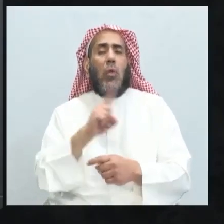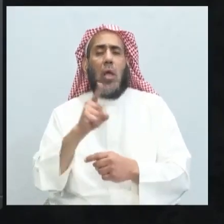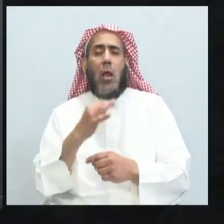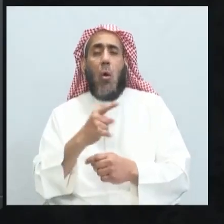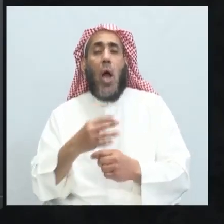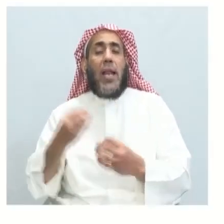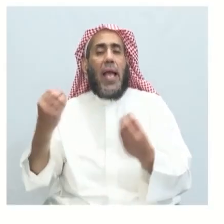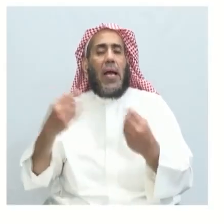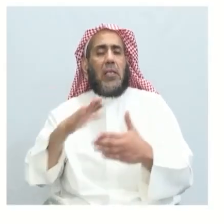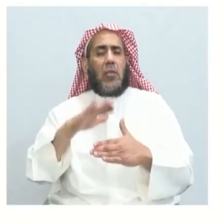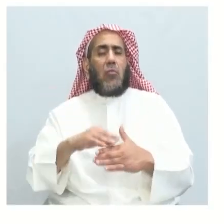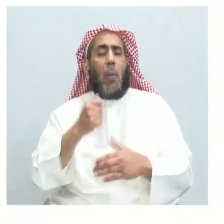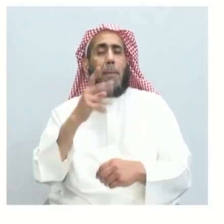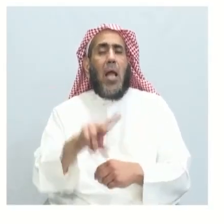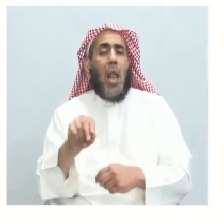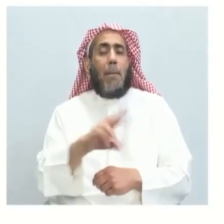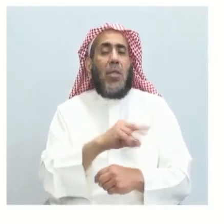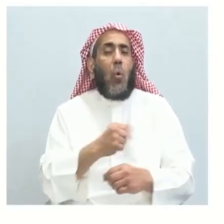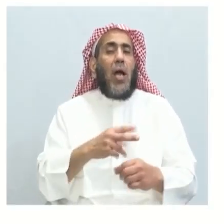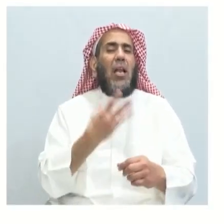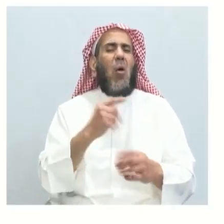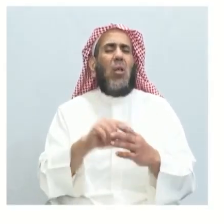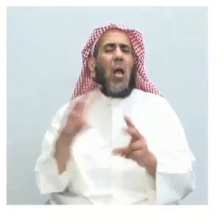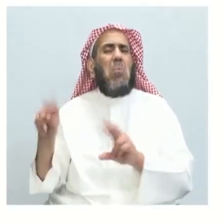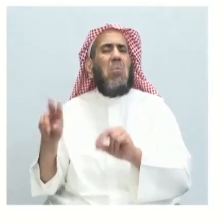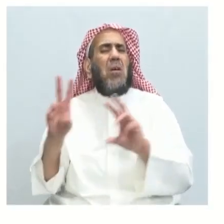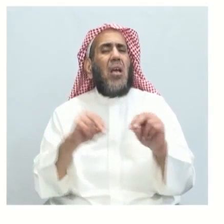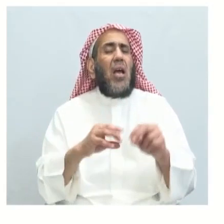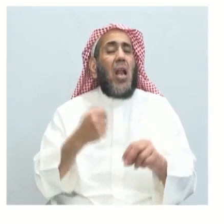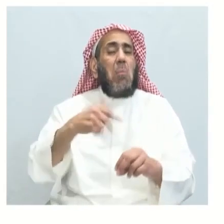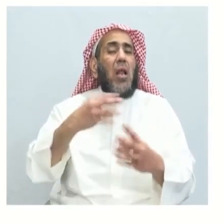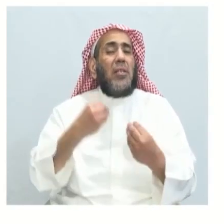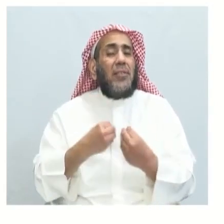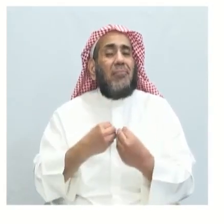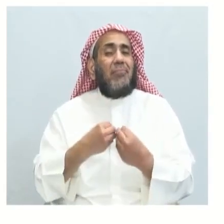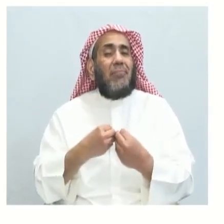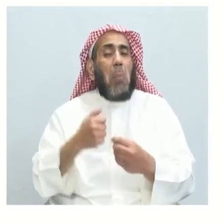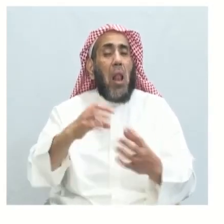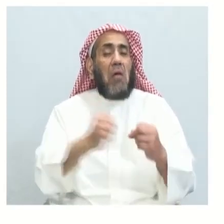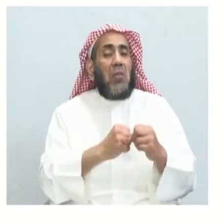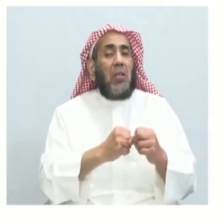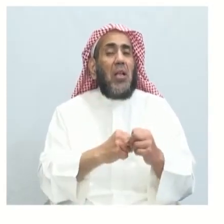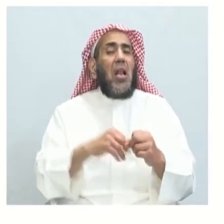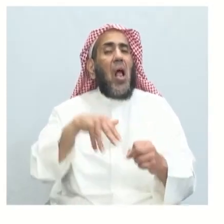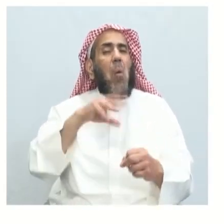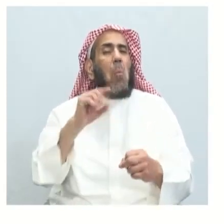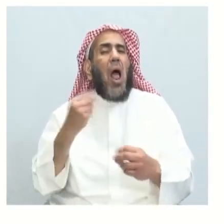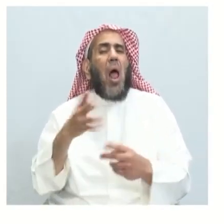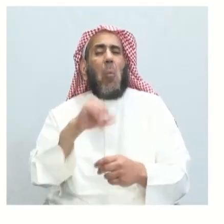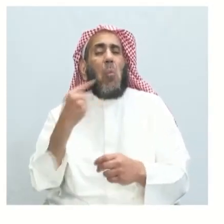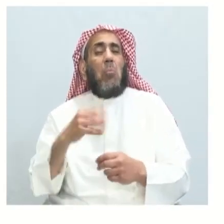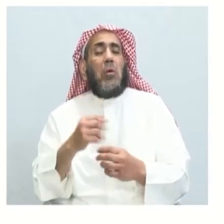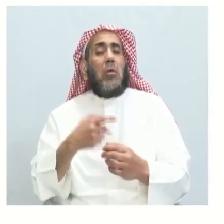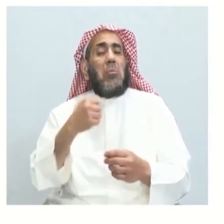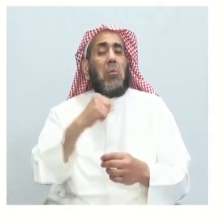واني انزلت نفسي من مال الله بمنزله وال اليتيم كان كان المال الذي عندي لي لايتام ومال اليتيم لا احد